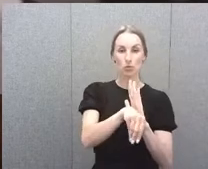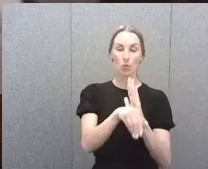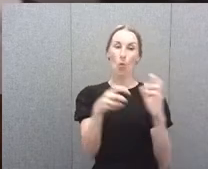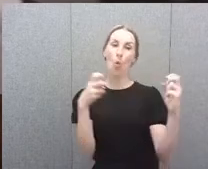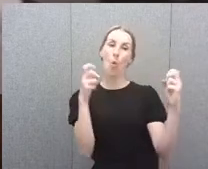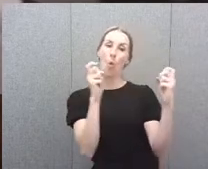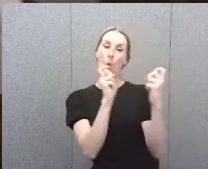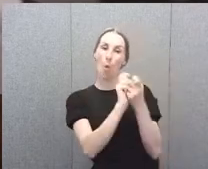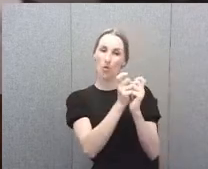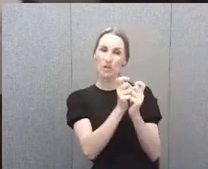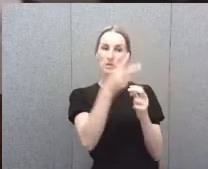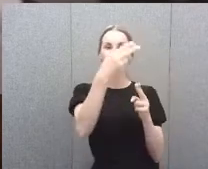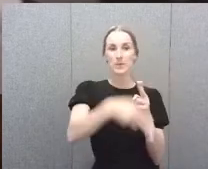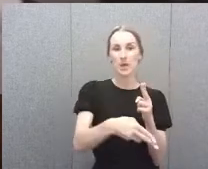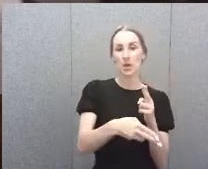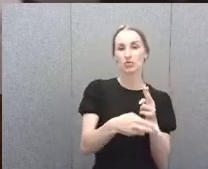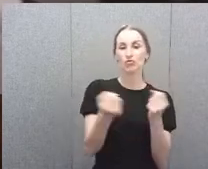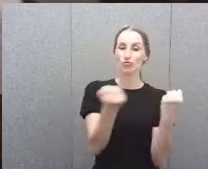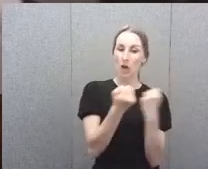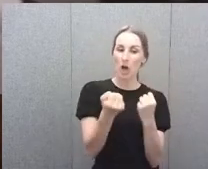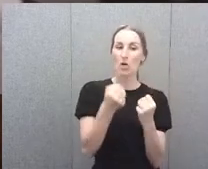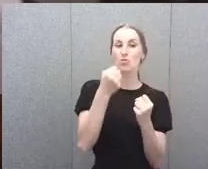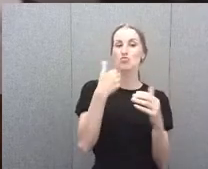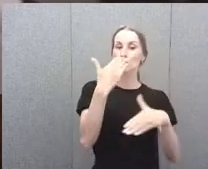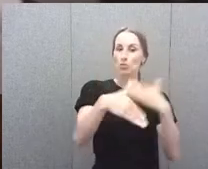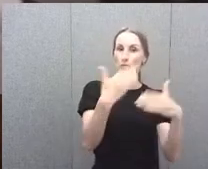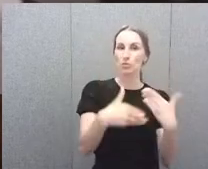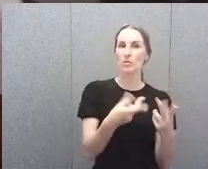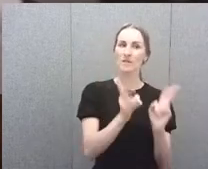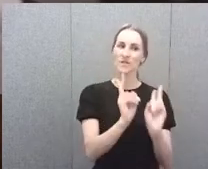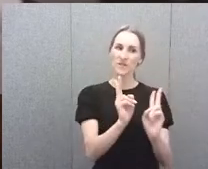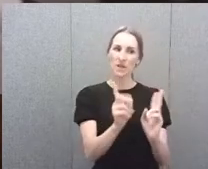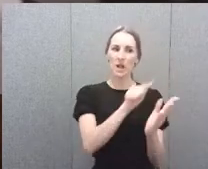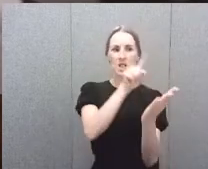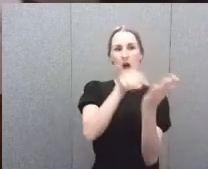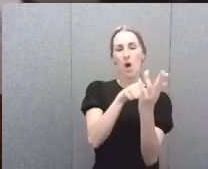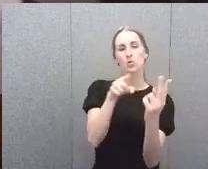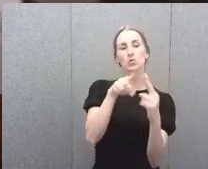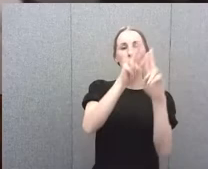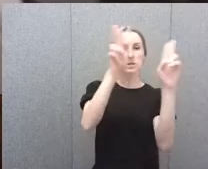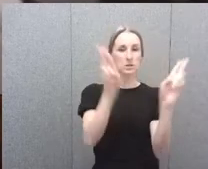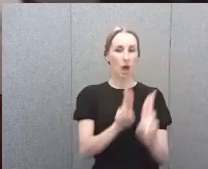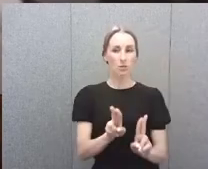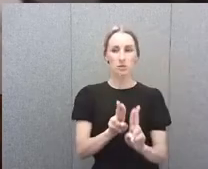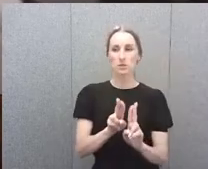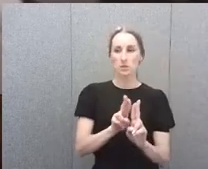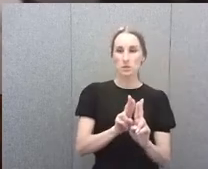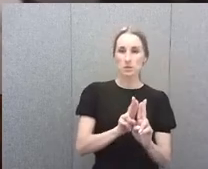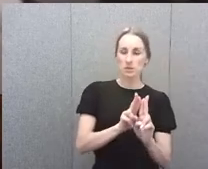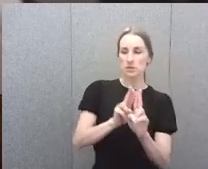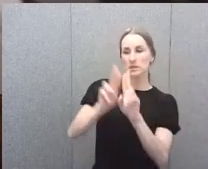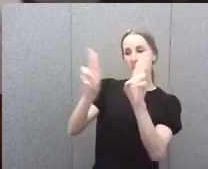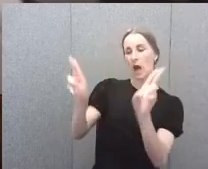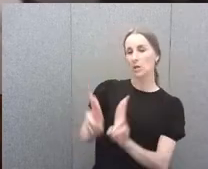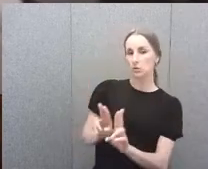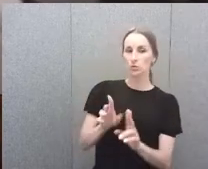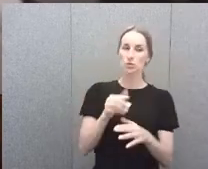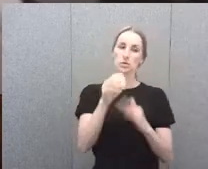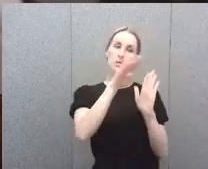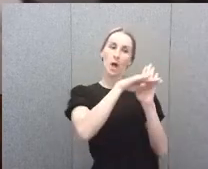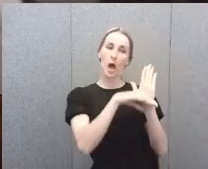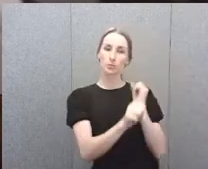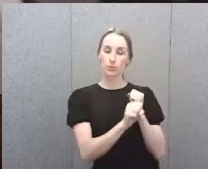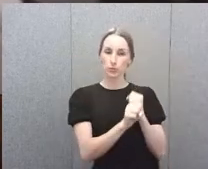а также миротворческие процессы, остается актуальным вопросом как в международных, так и в национальных повестках.